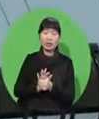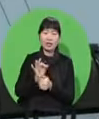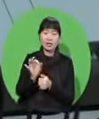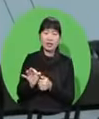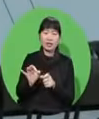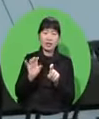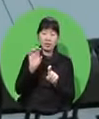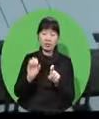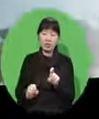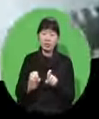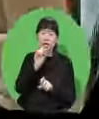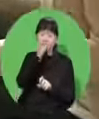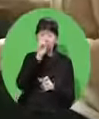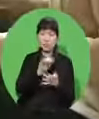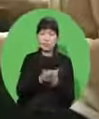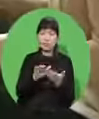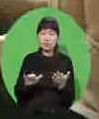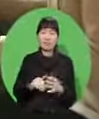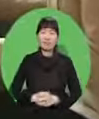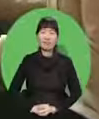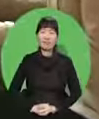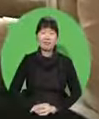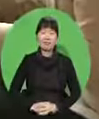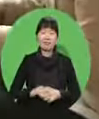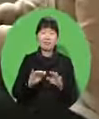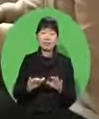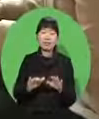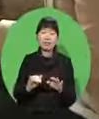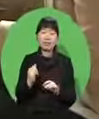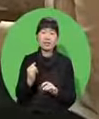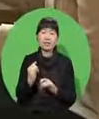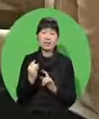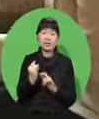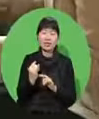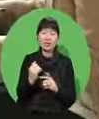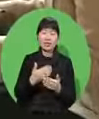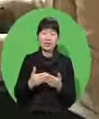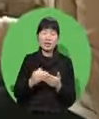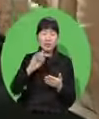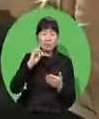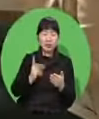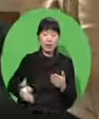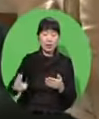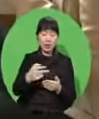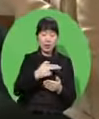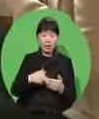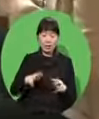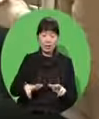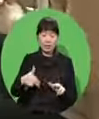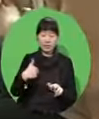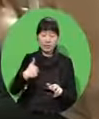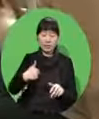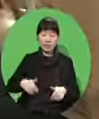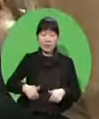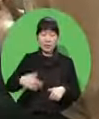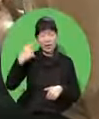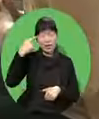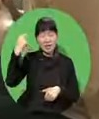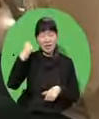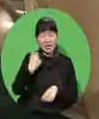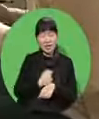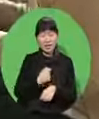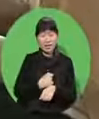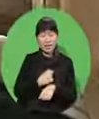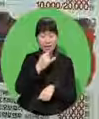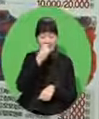10% 정도가 좋습니다. 우리 재원이가 그림들을 예쁘게 오려서 이건 지금 나한테 필요하다라고